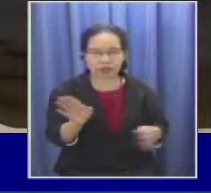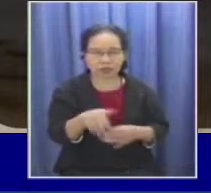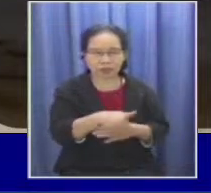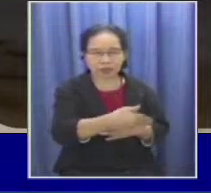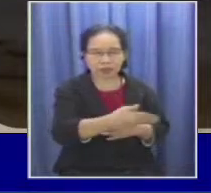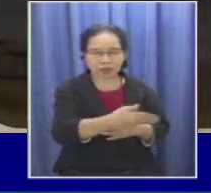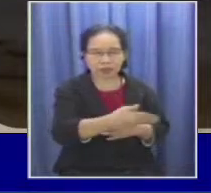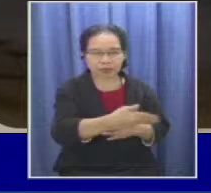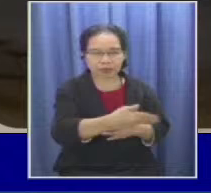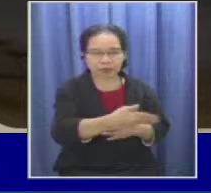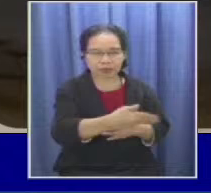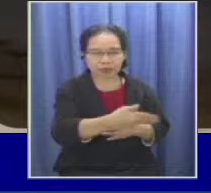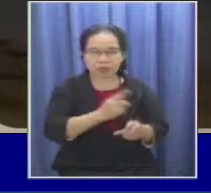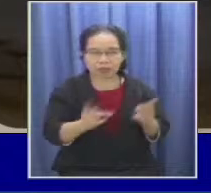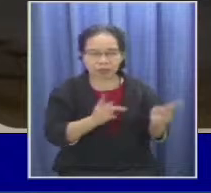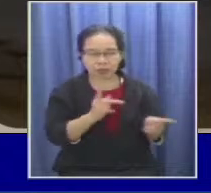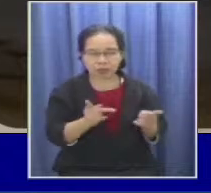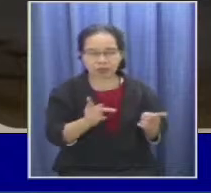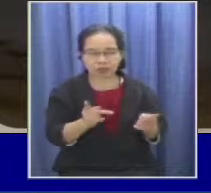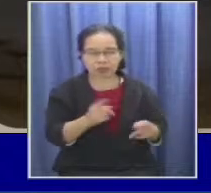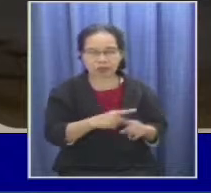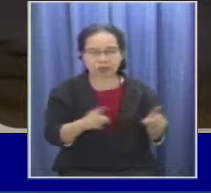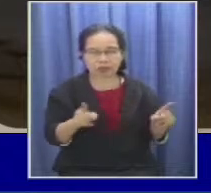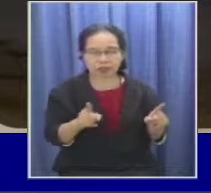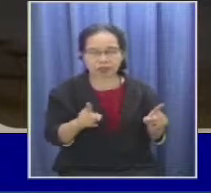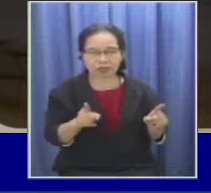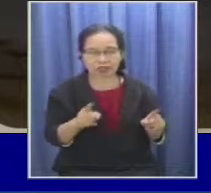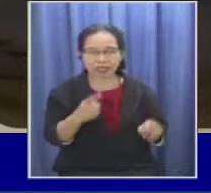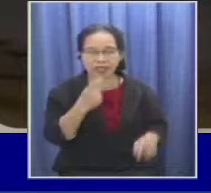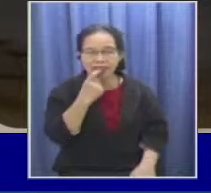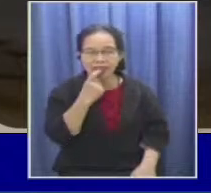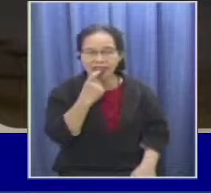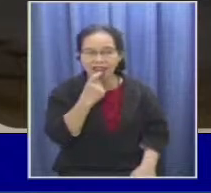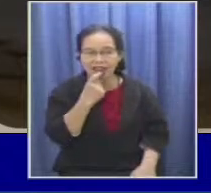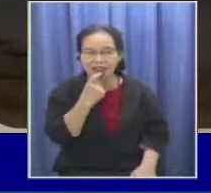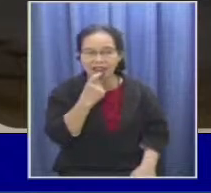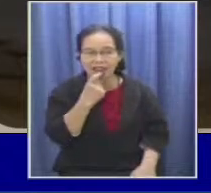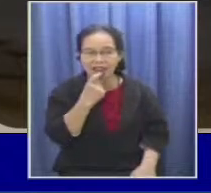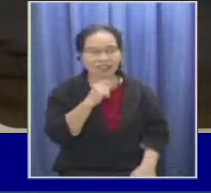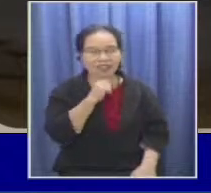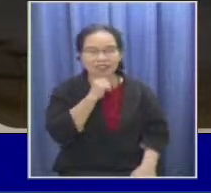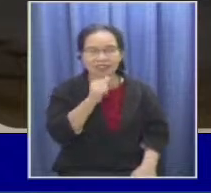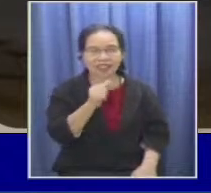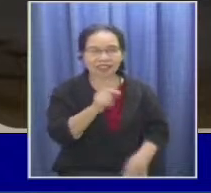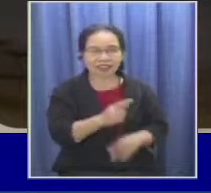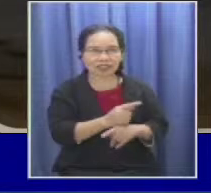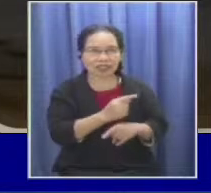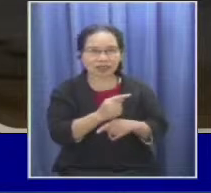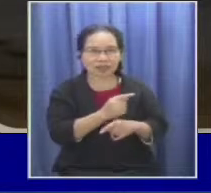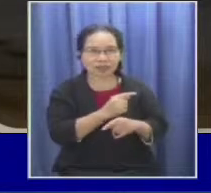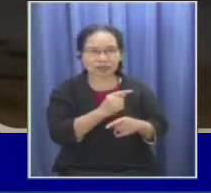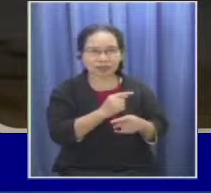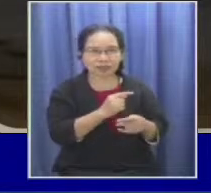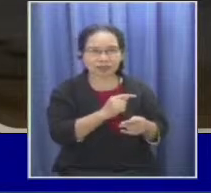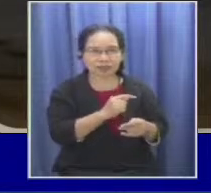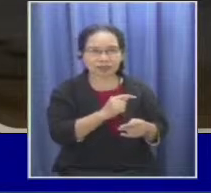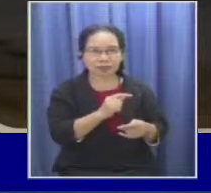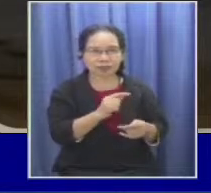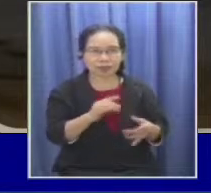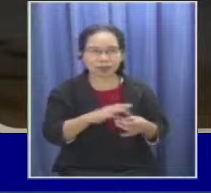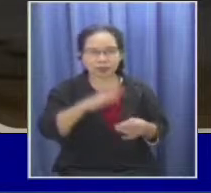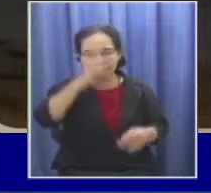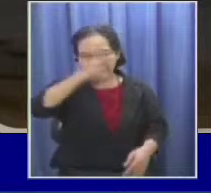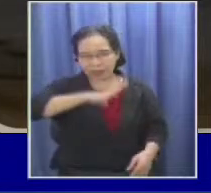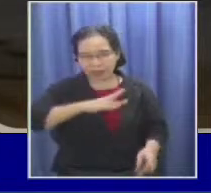bagunu ena yetumi mpo de nipa tumi de won so dwodwo jata me de won so dwodwo eye nsuo mo bo nsuo